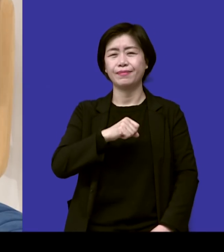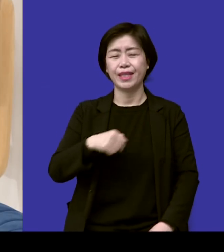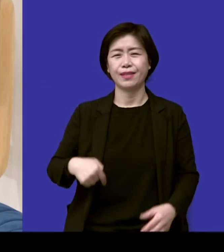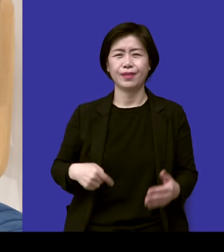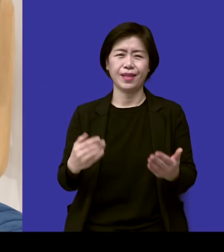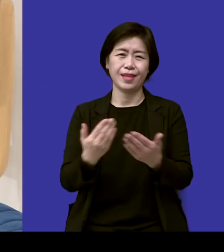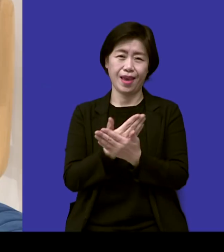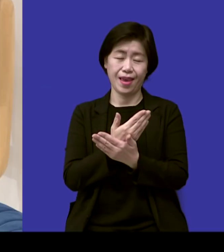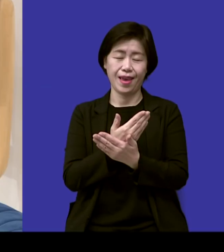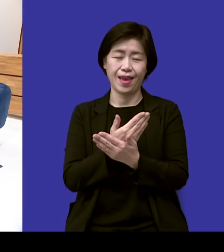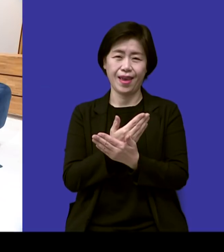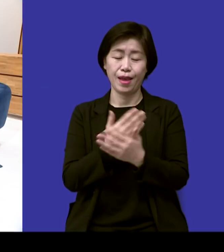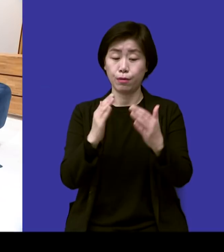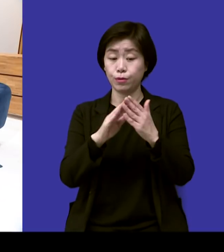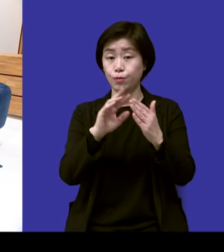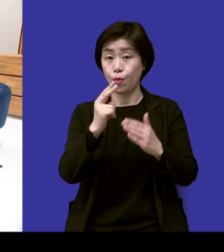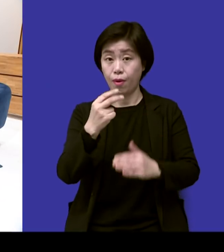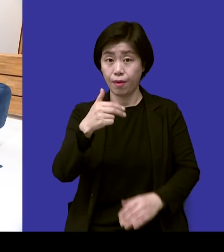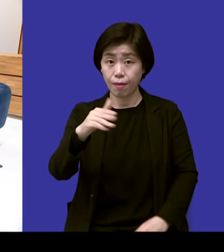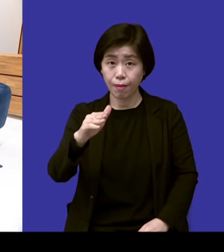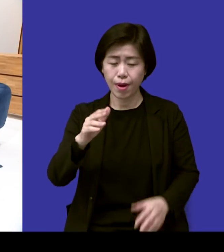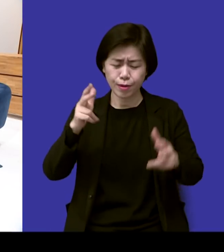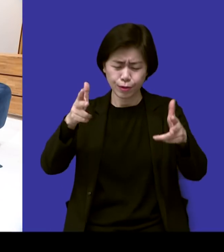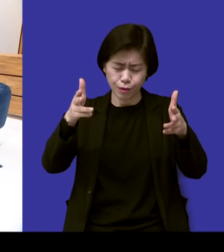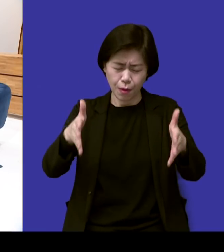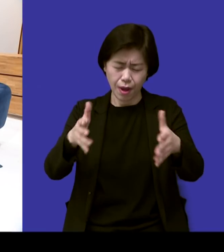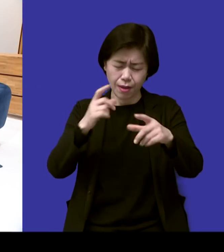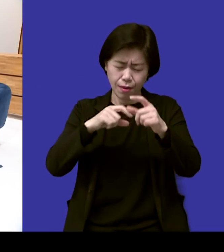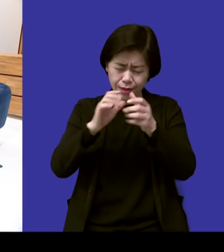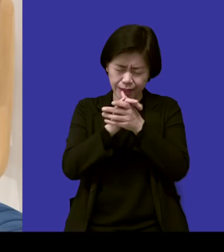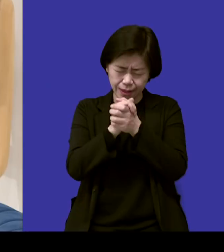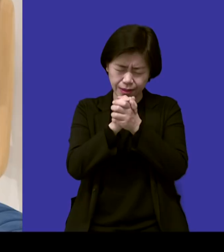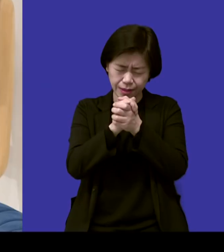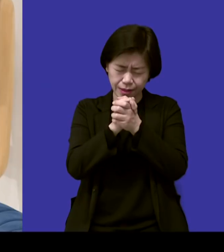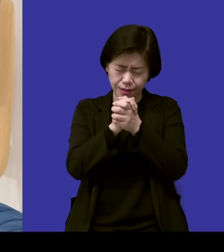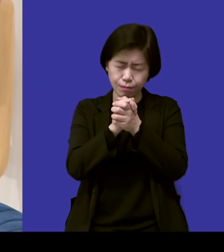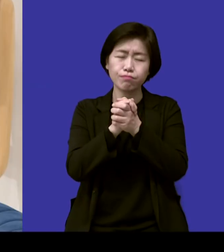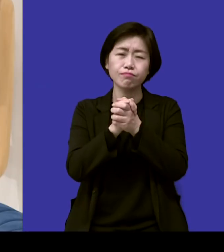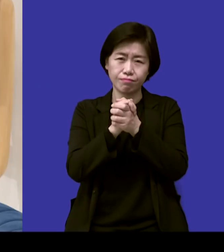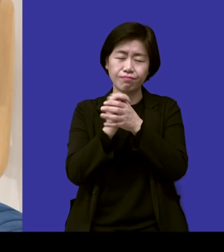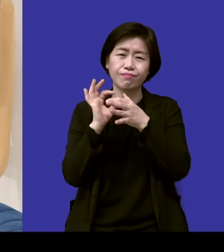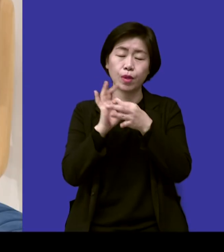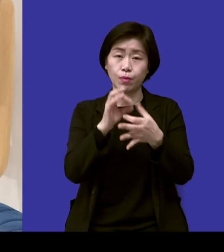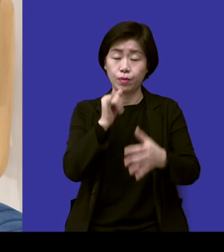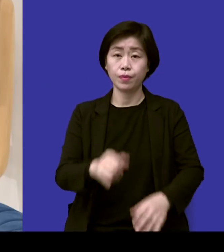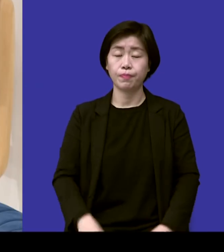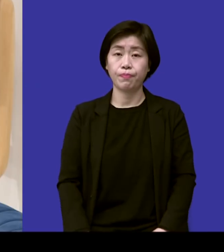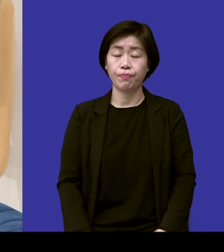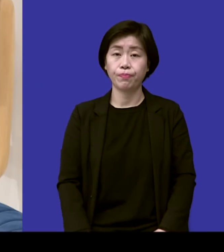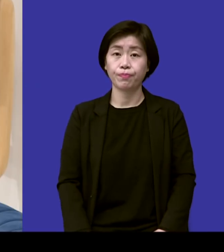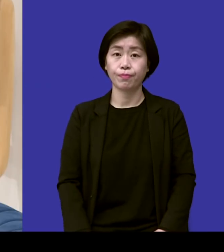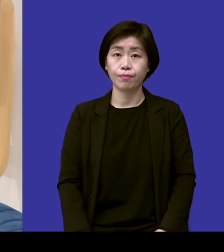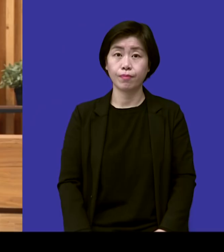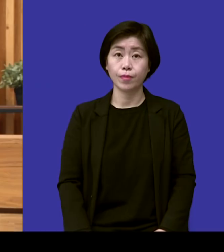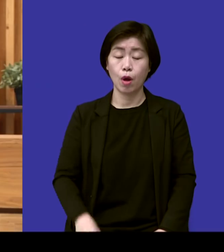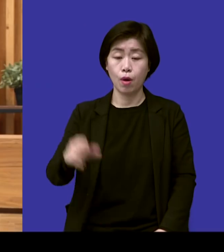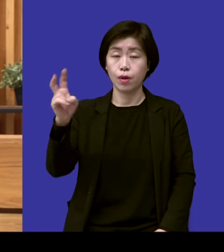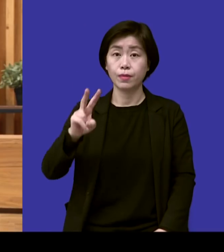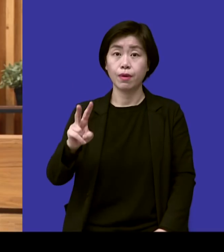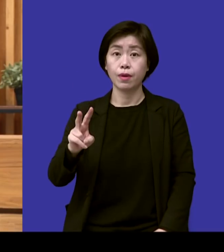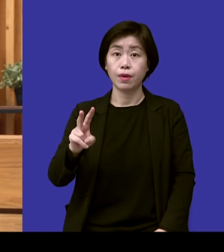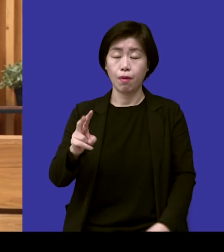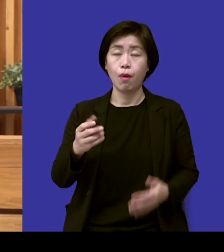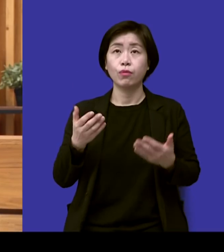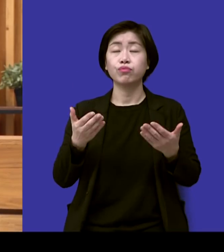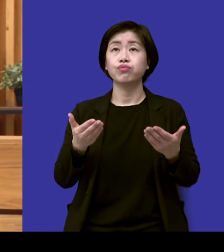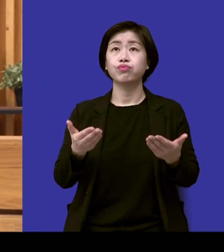일주일을 기도했죠. 그래요. 어떻게 해야 되는지 몰랐고 예. 또 너무 사람이 열심히 준비하다가 갑자기 딱 쉬게 되면 그렇죠. 맞아요.